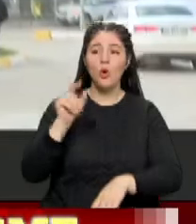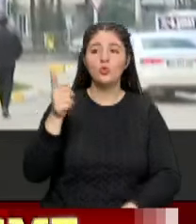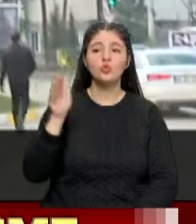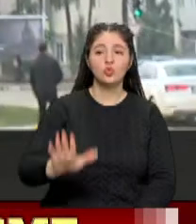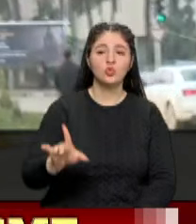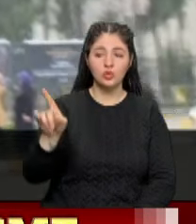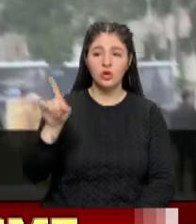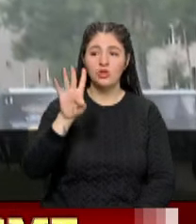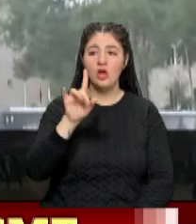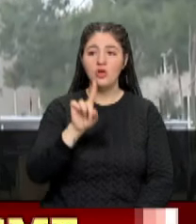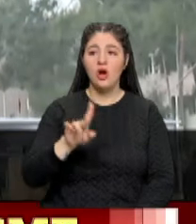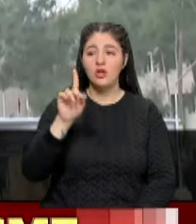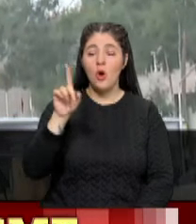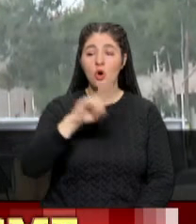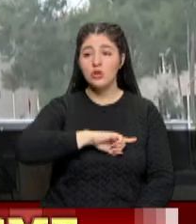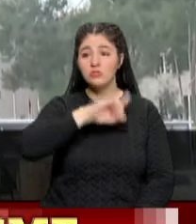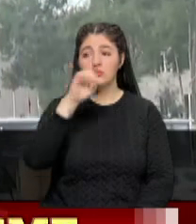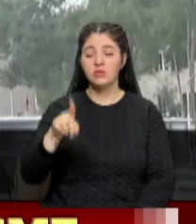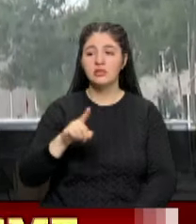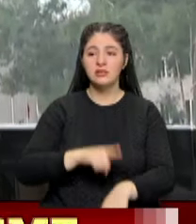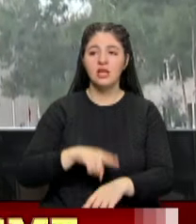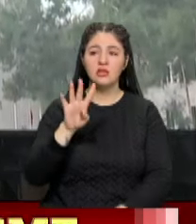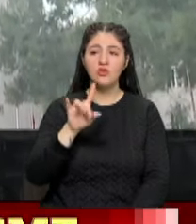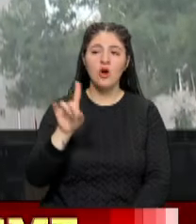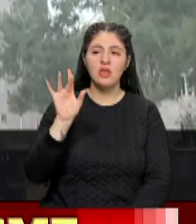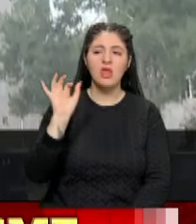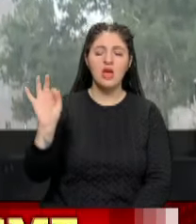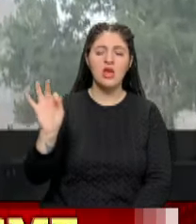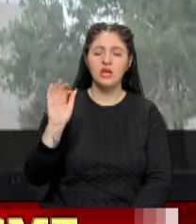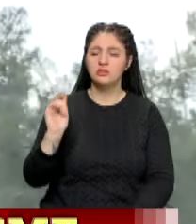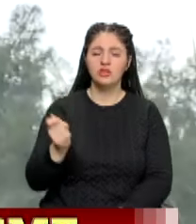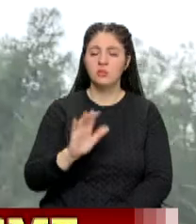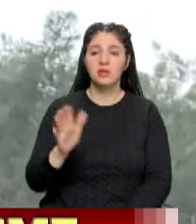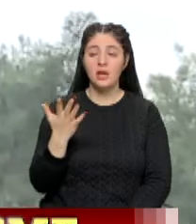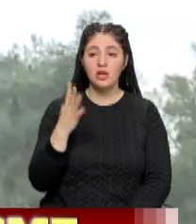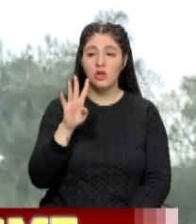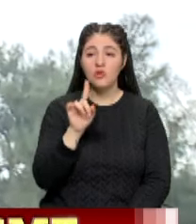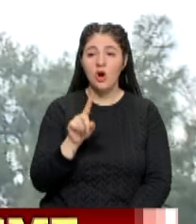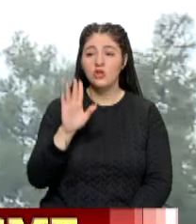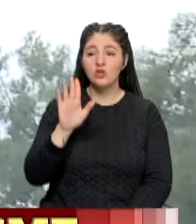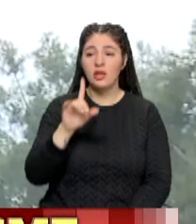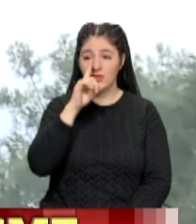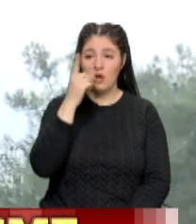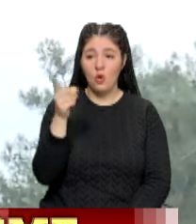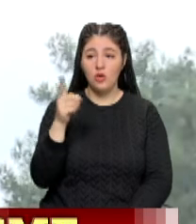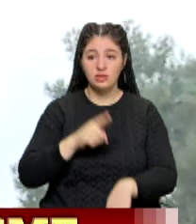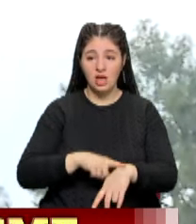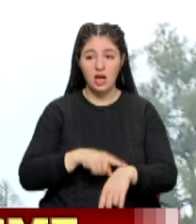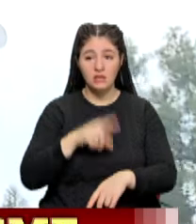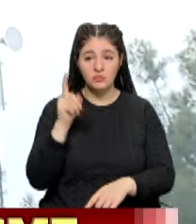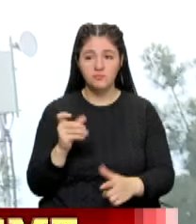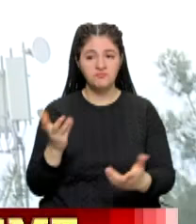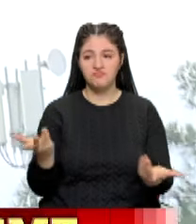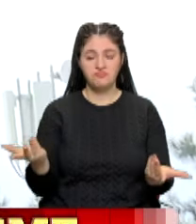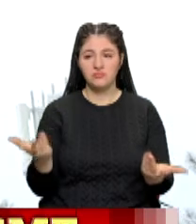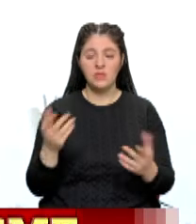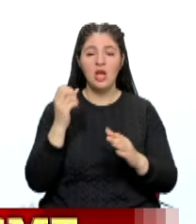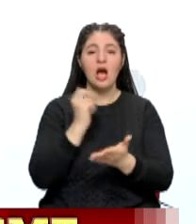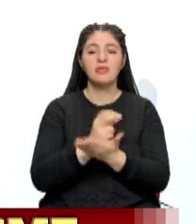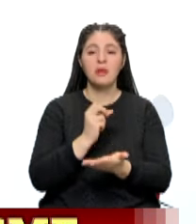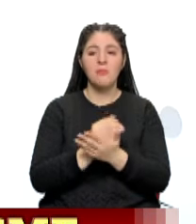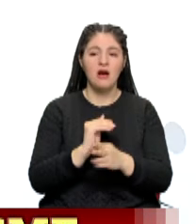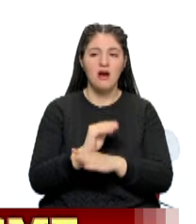durdu. 4.17'de o gün bugündür saat 4.17'yi gösteriyor. Peki 4.17'de duran tek şey o saat miydi? Tabii ki hayır.